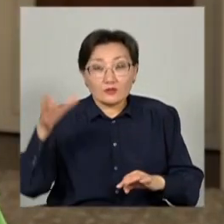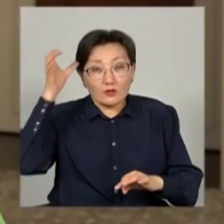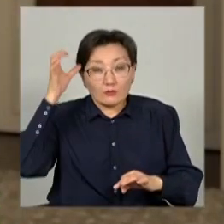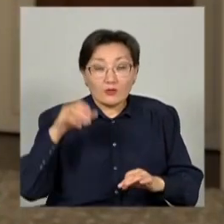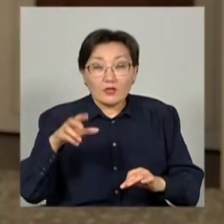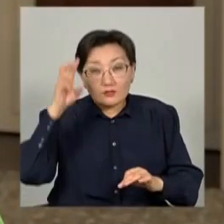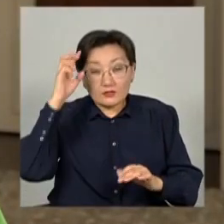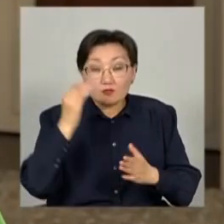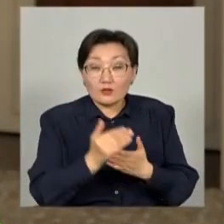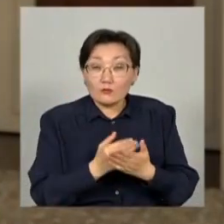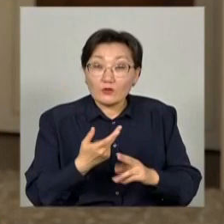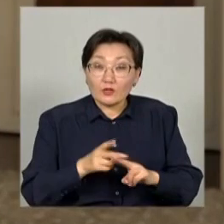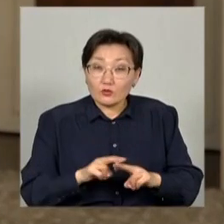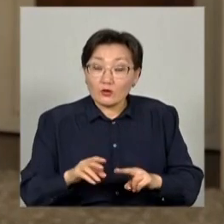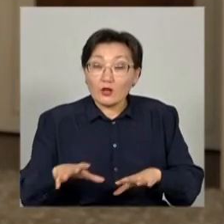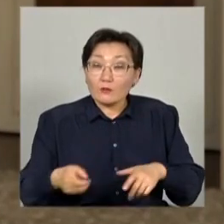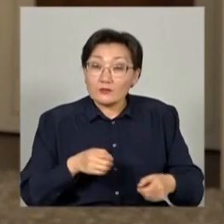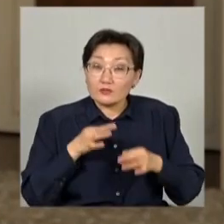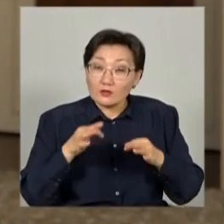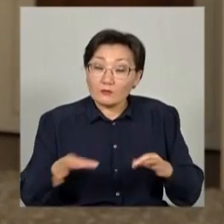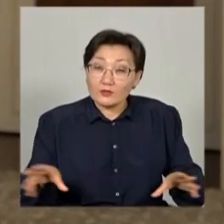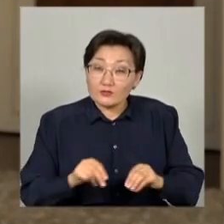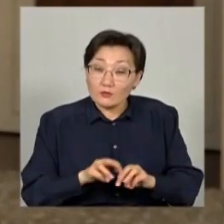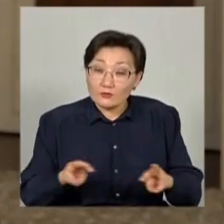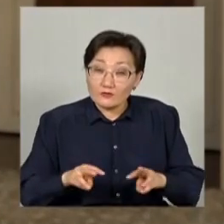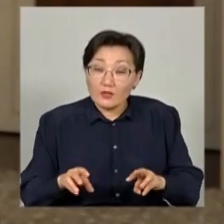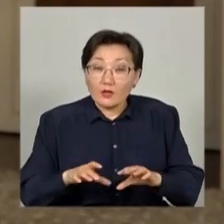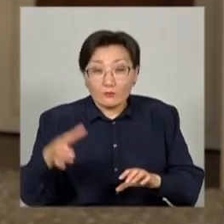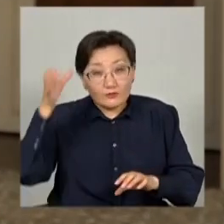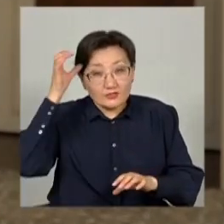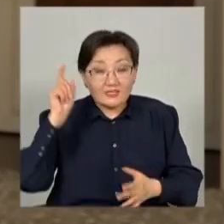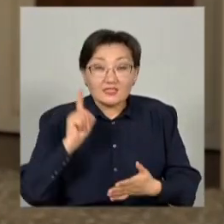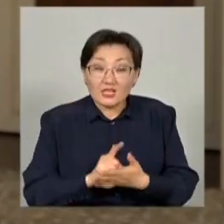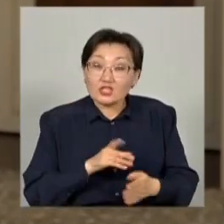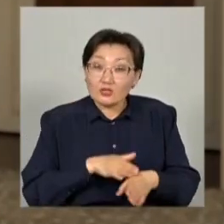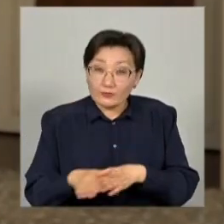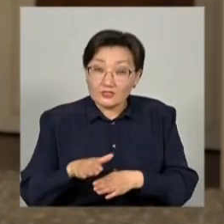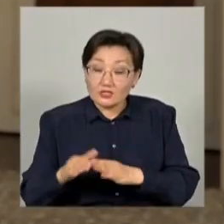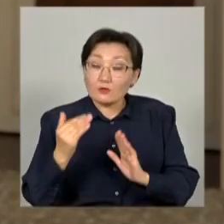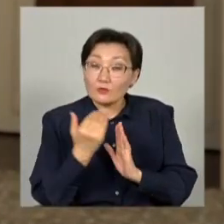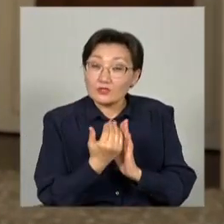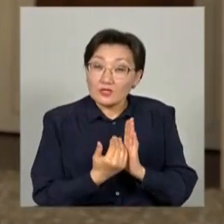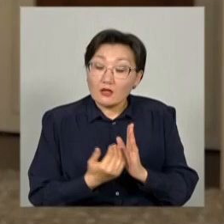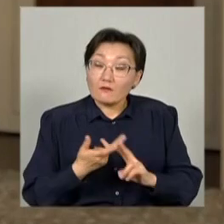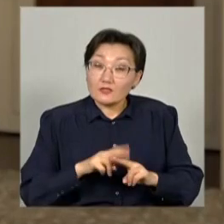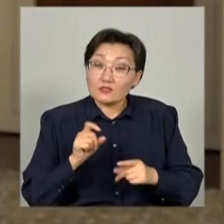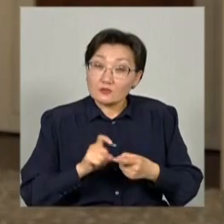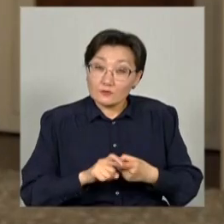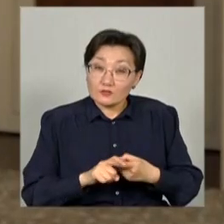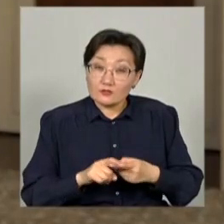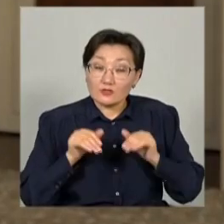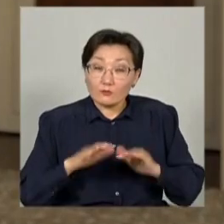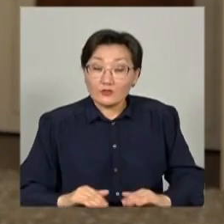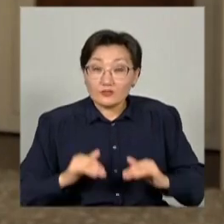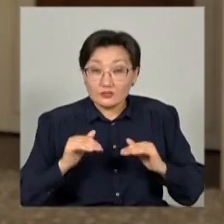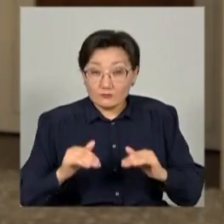которую президент об этом говорит, правительство, министерство образования должно реализовать эту программу. В этой связи решено